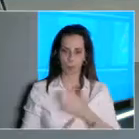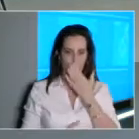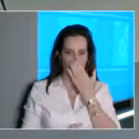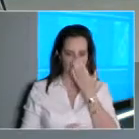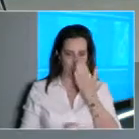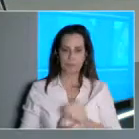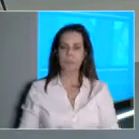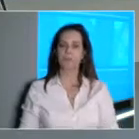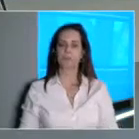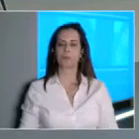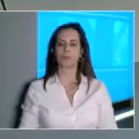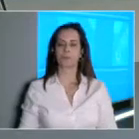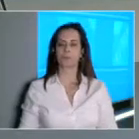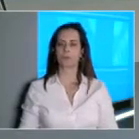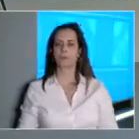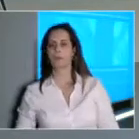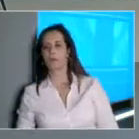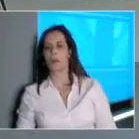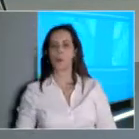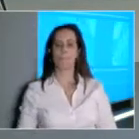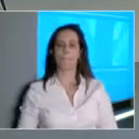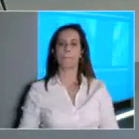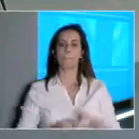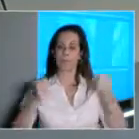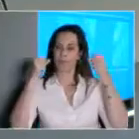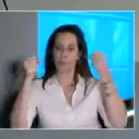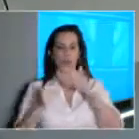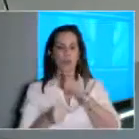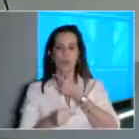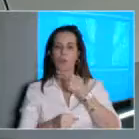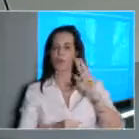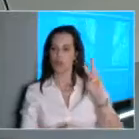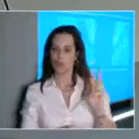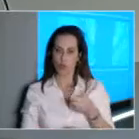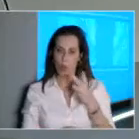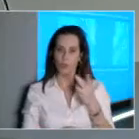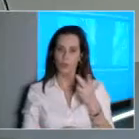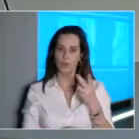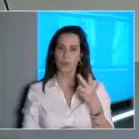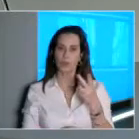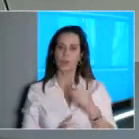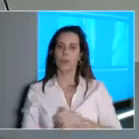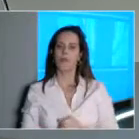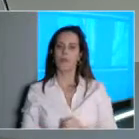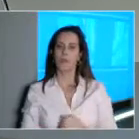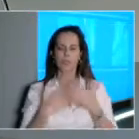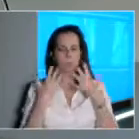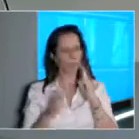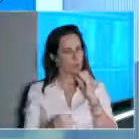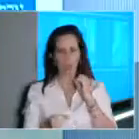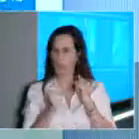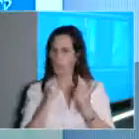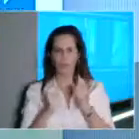תנועת הליכוד. עוד כותרות, המחאה חוזרת, דיברנו על זה, וכמובן סיפור מאוד מאוד